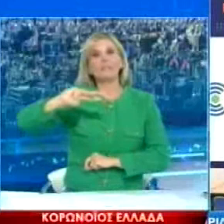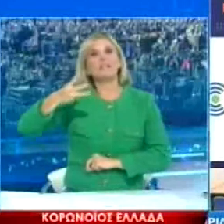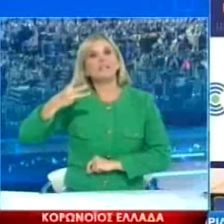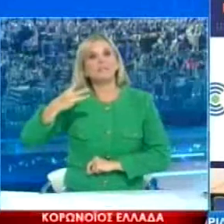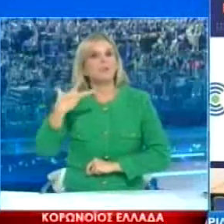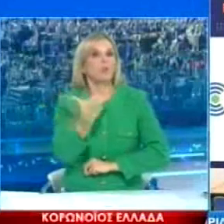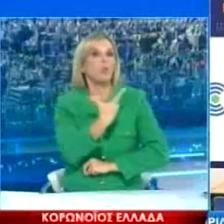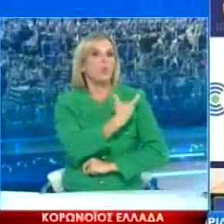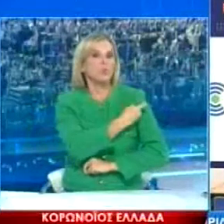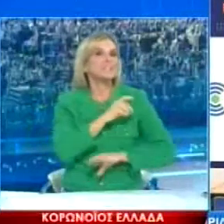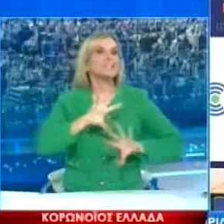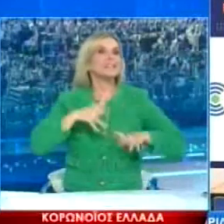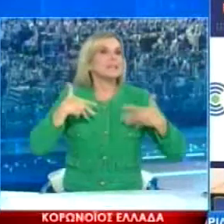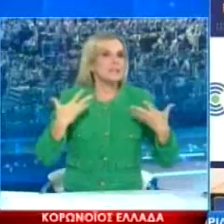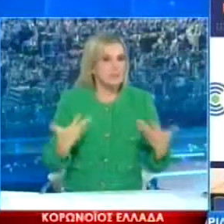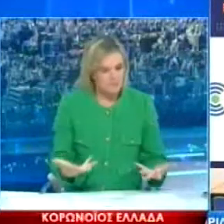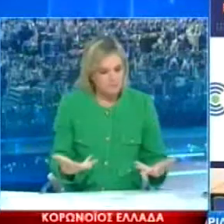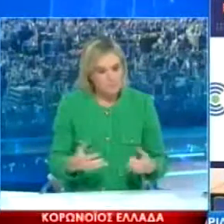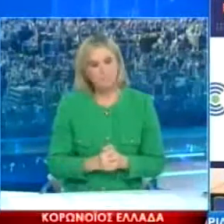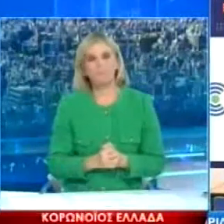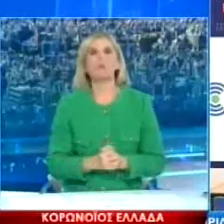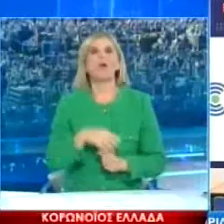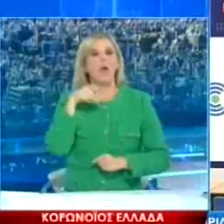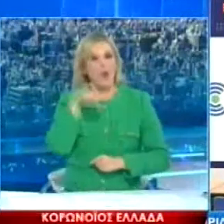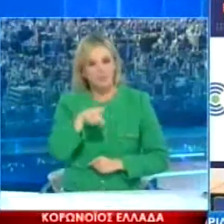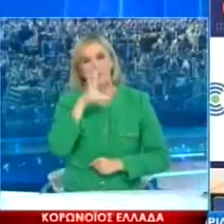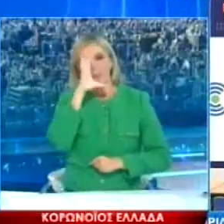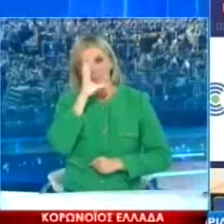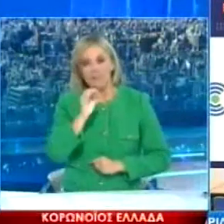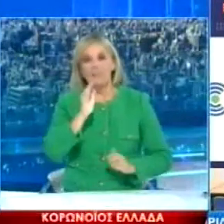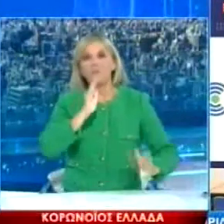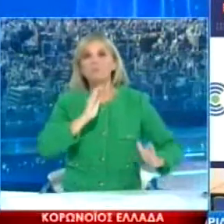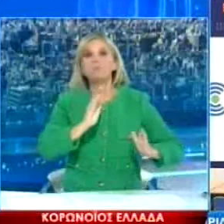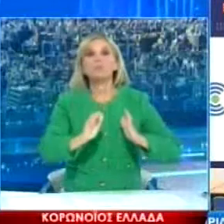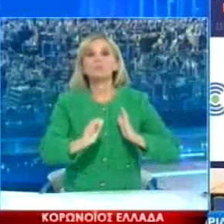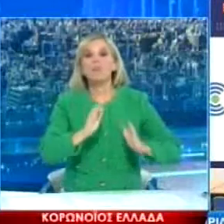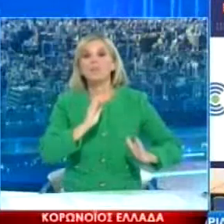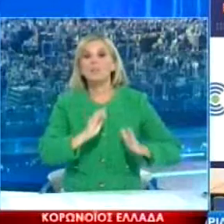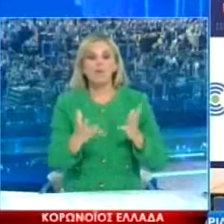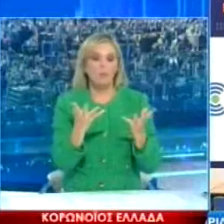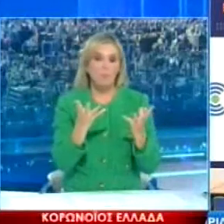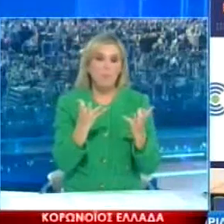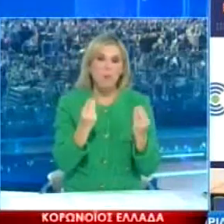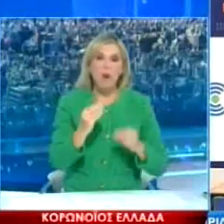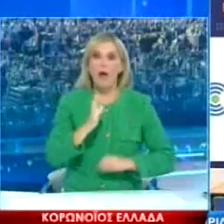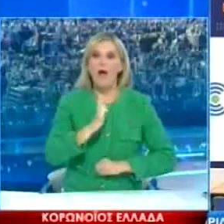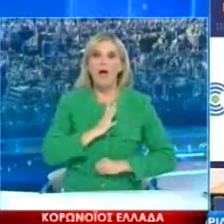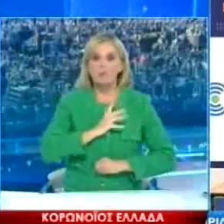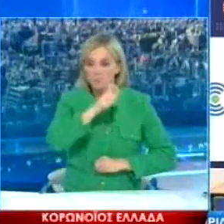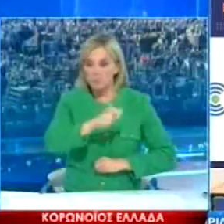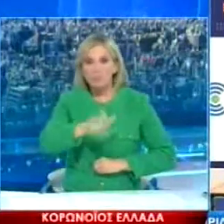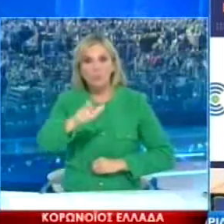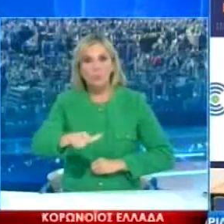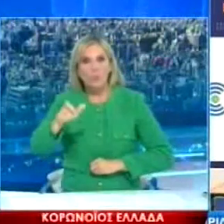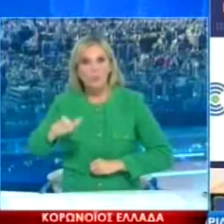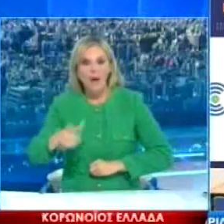στοχεύει καταρχάς στην θωράκιση των ατόμων που λόγω νόσου ή θεραπείας δεν μπόρεσαν να